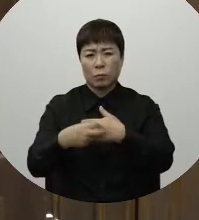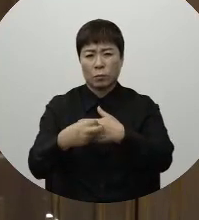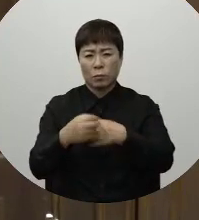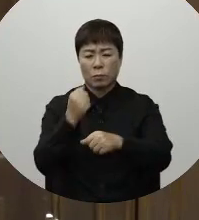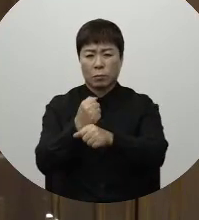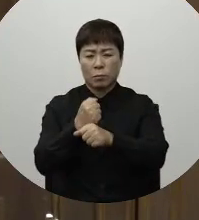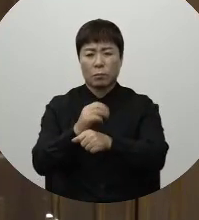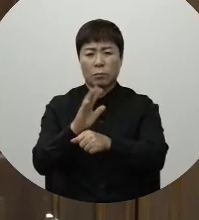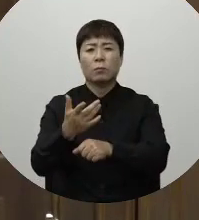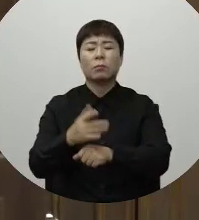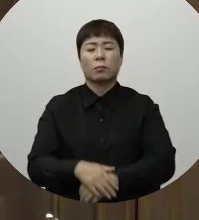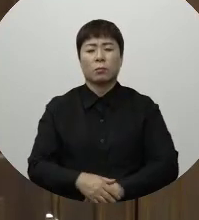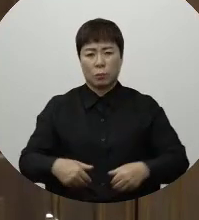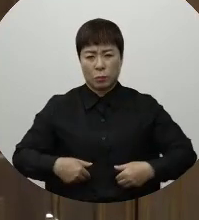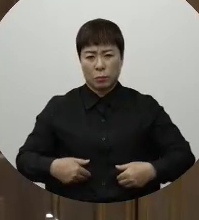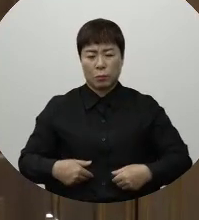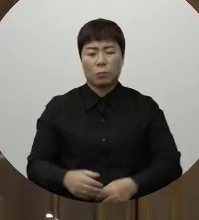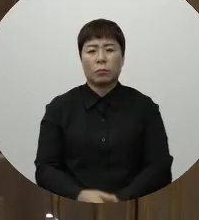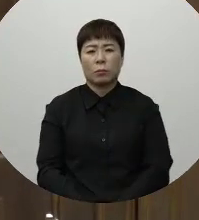할 것입니다.